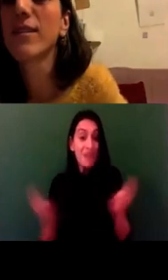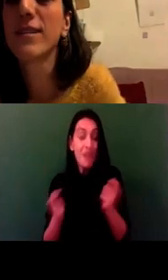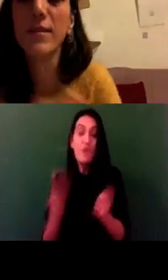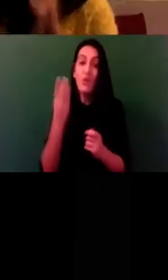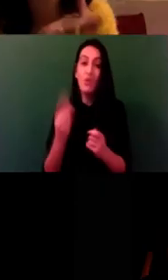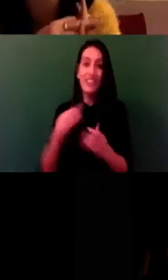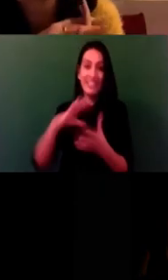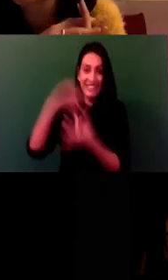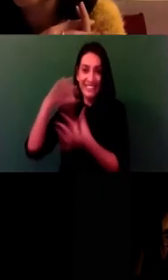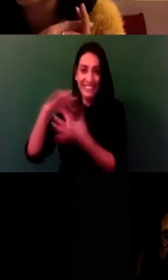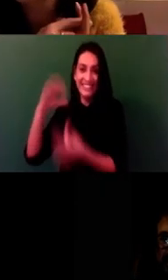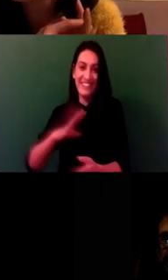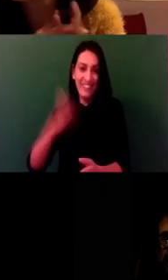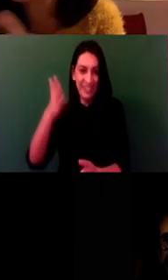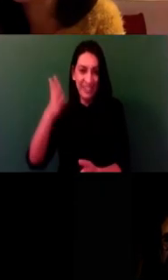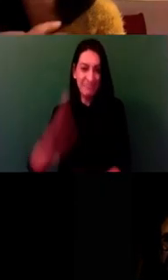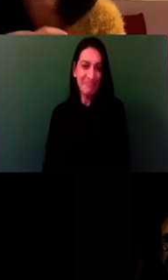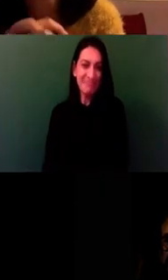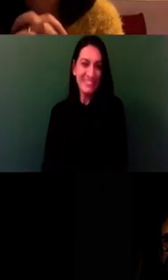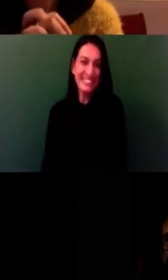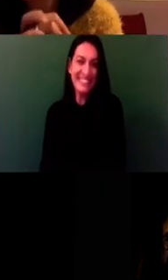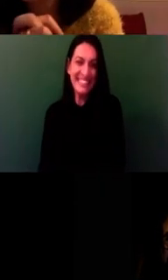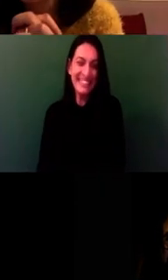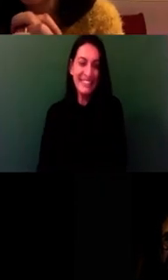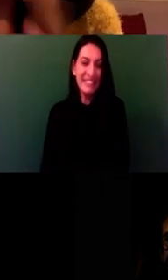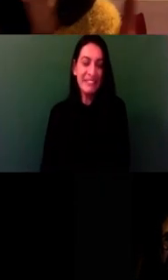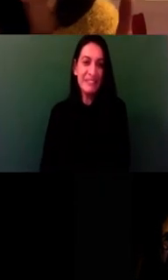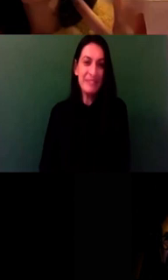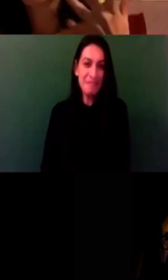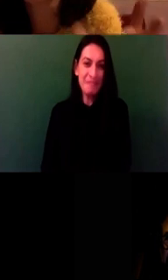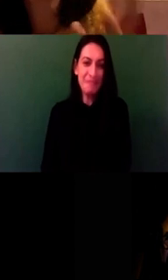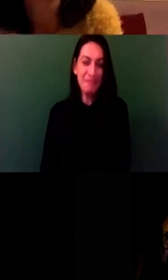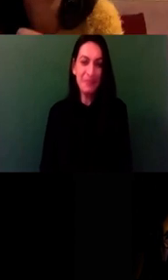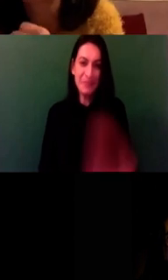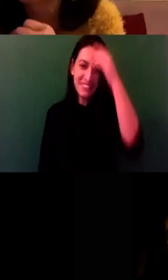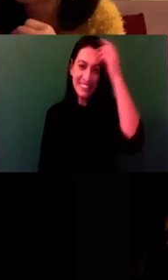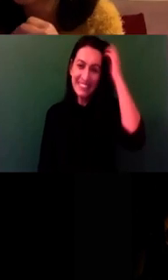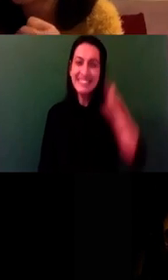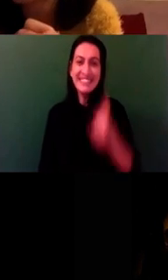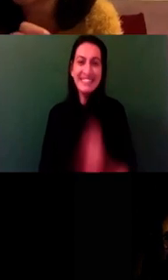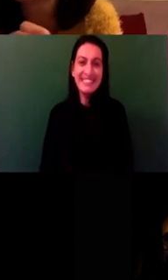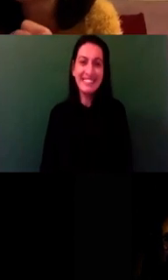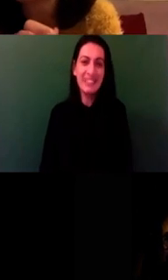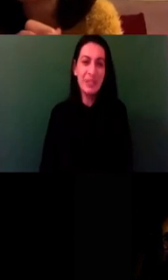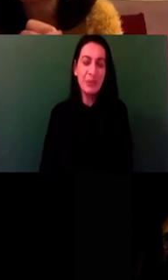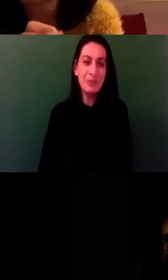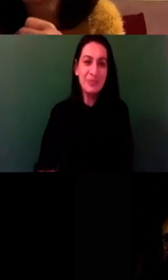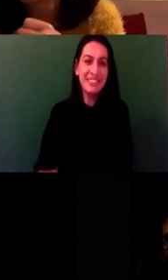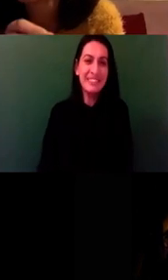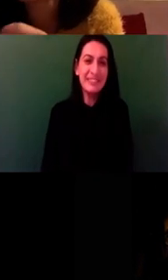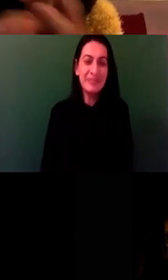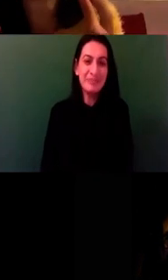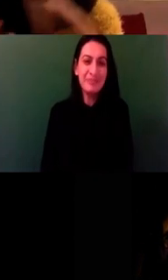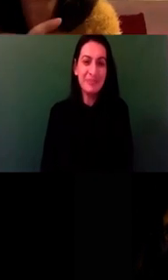yer aldı. Hep birlikte organize ettik. Herkes adına onlara da teşekkür etmiş olayım. Ve